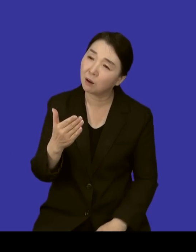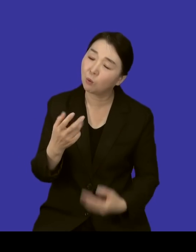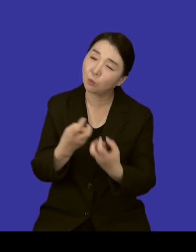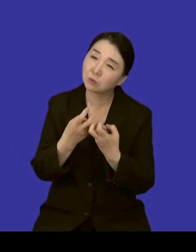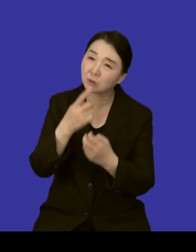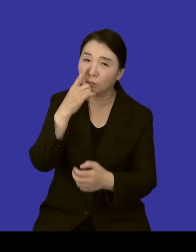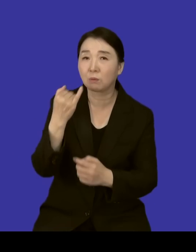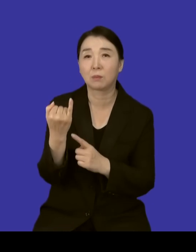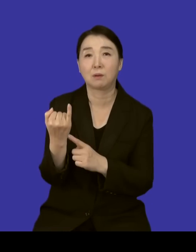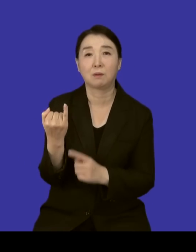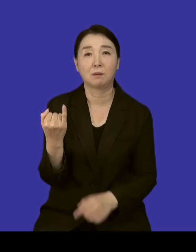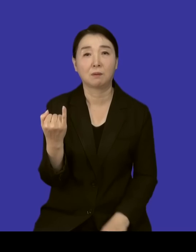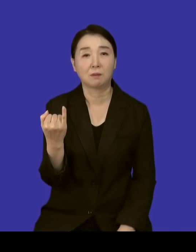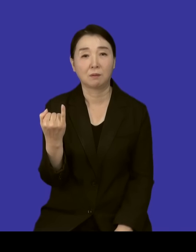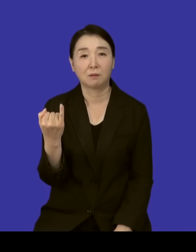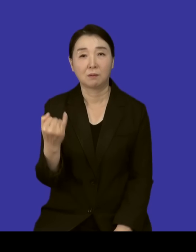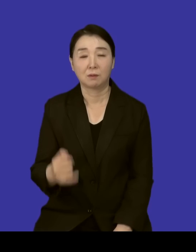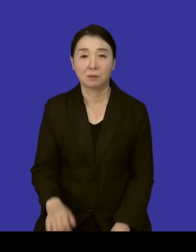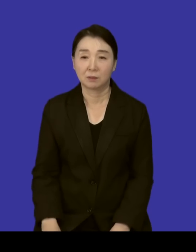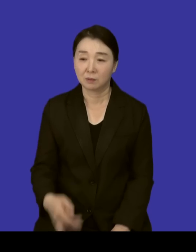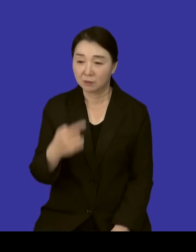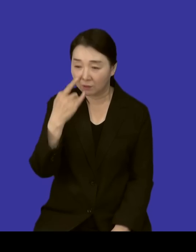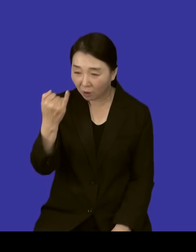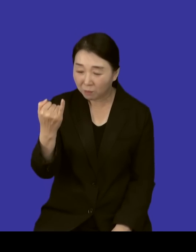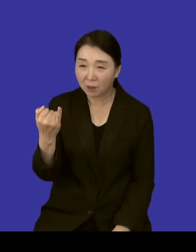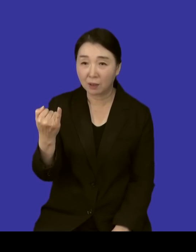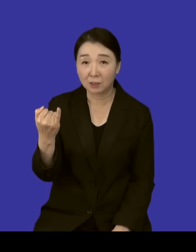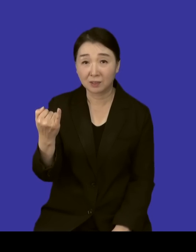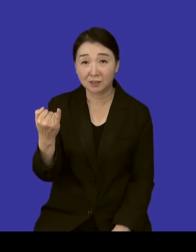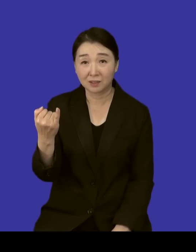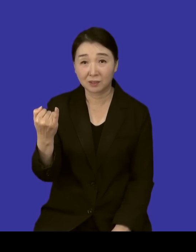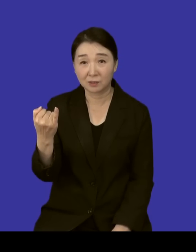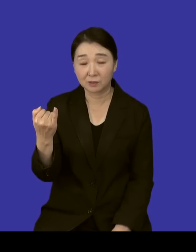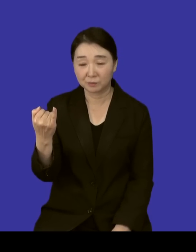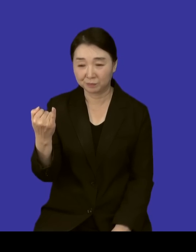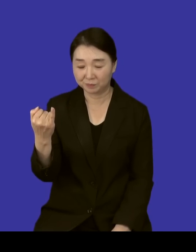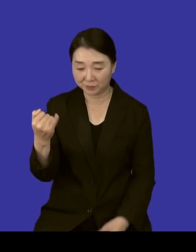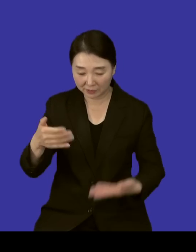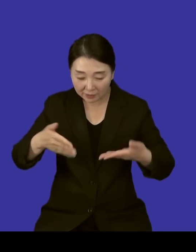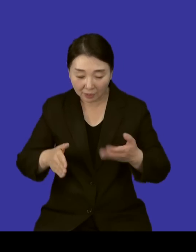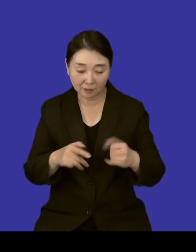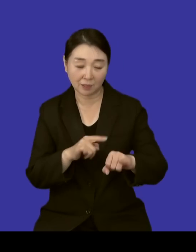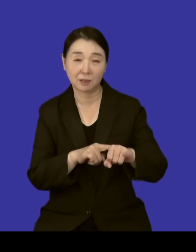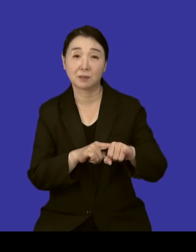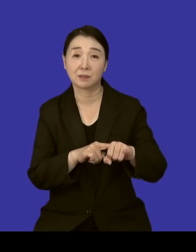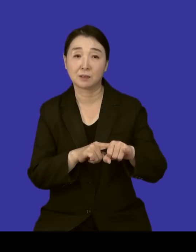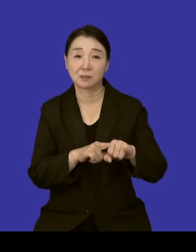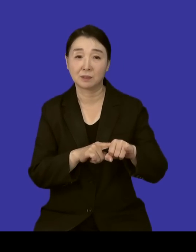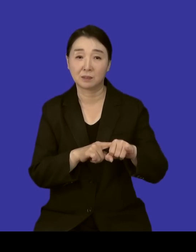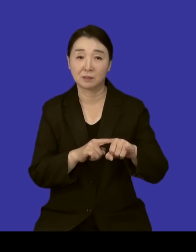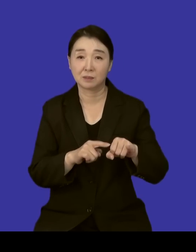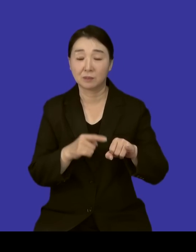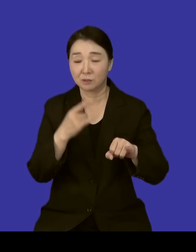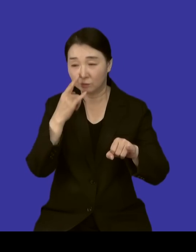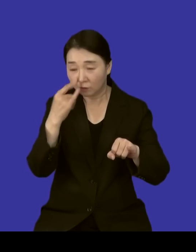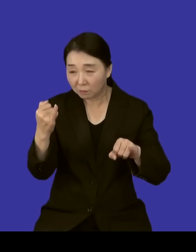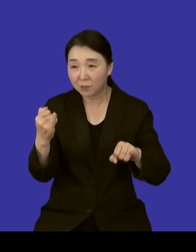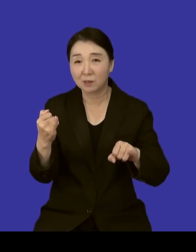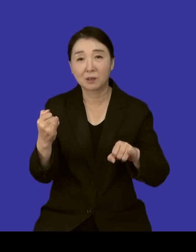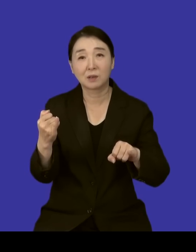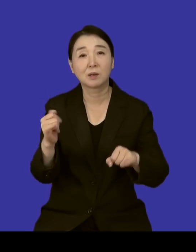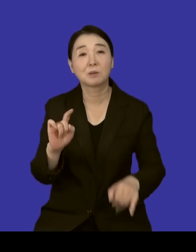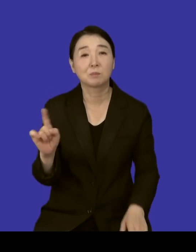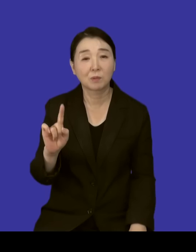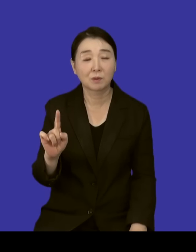그러면서 당신 몸으로 난 딸도 우리 엄마가 그렇게 이제 못배 바지 입고